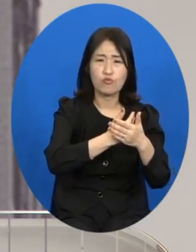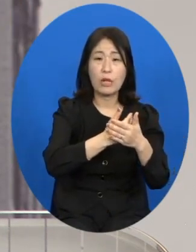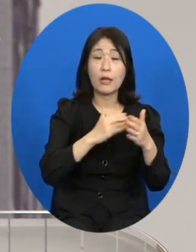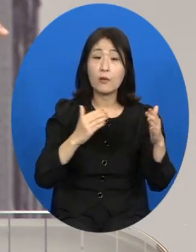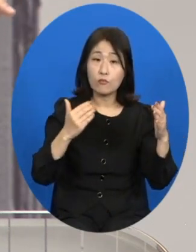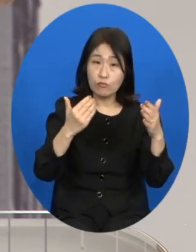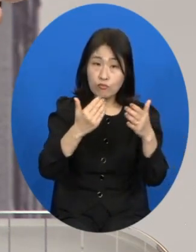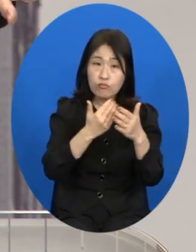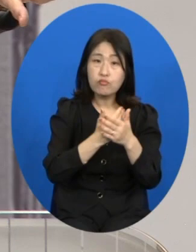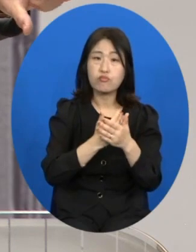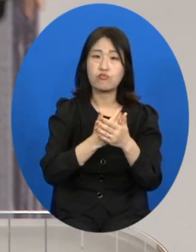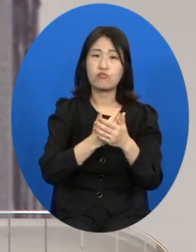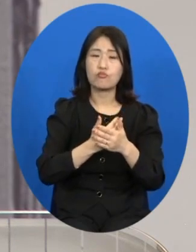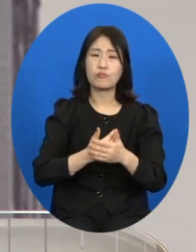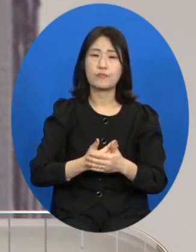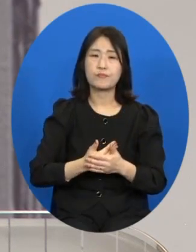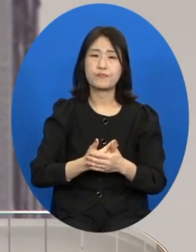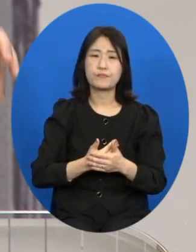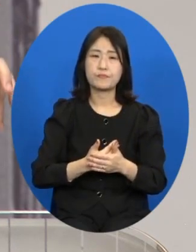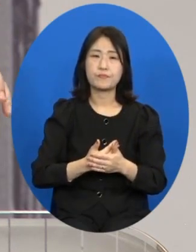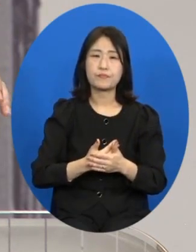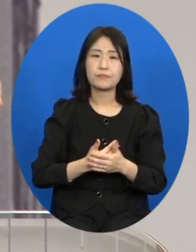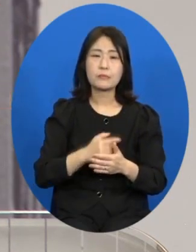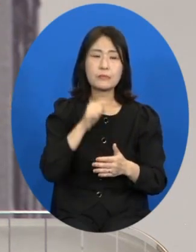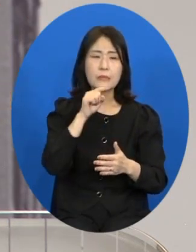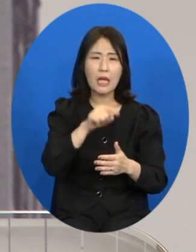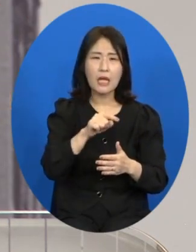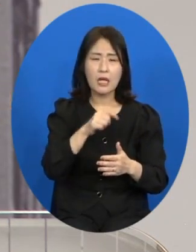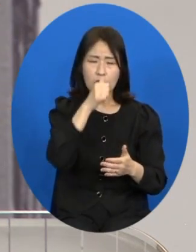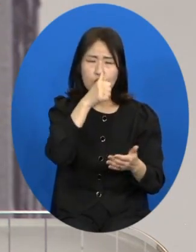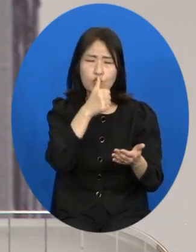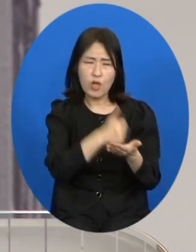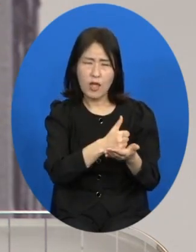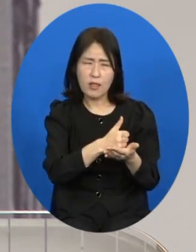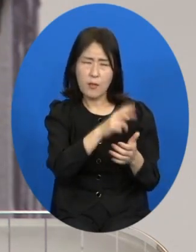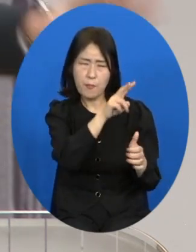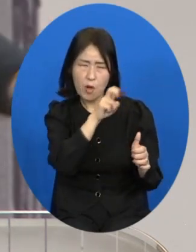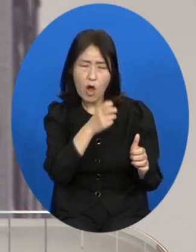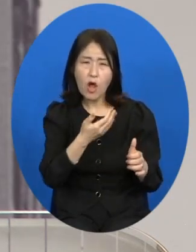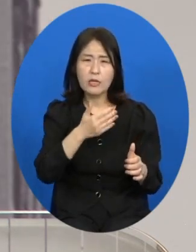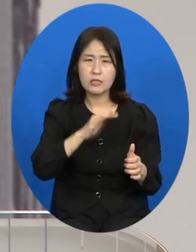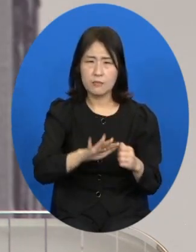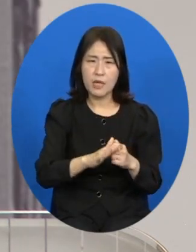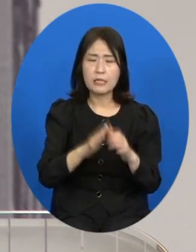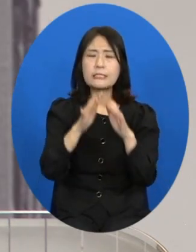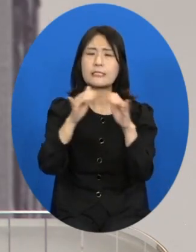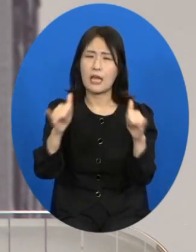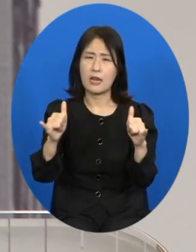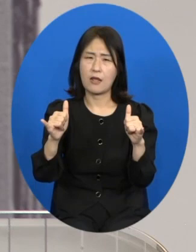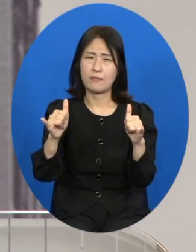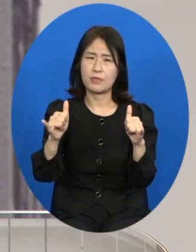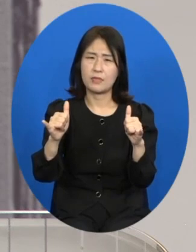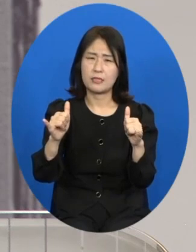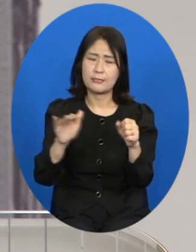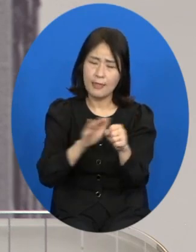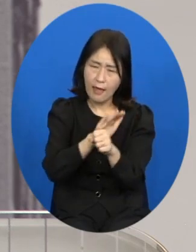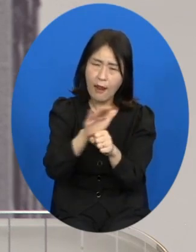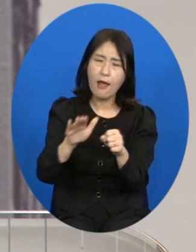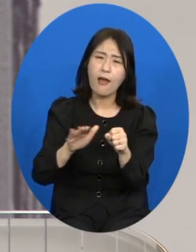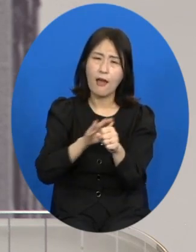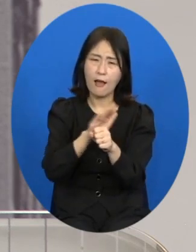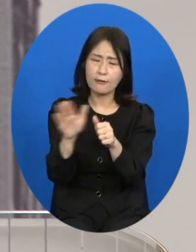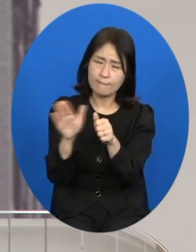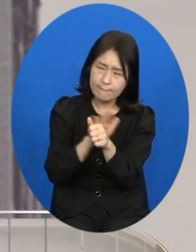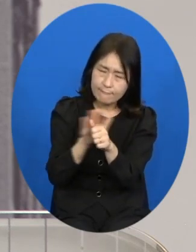원합니다 왕에게 했던 얘기예요 그 사람은 품는 죄의 뜻은 노라고 했지만 사람은 예스라고 품었던 네가